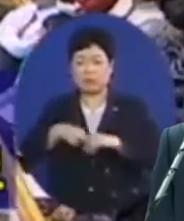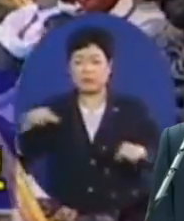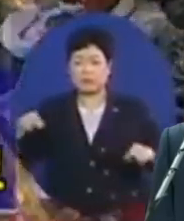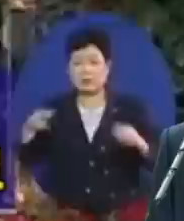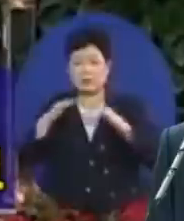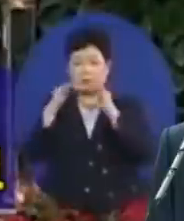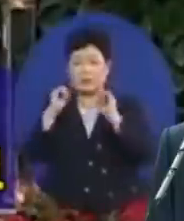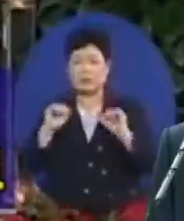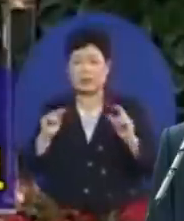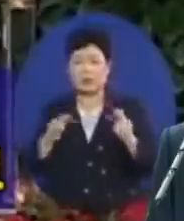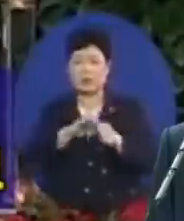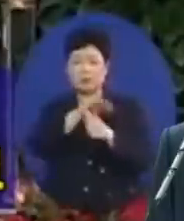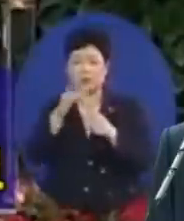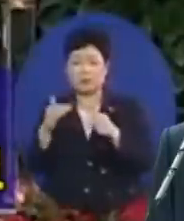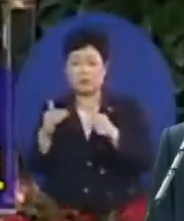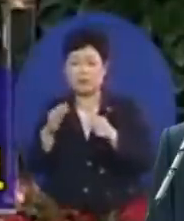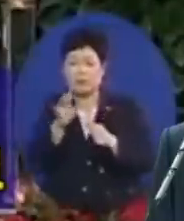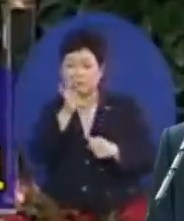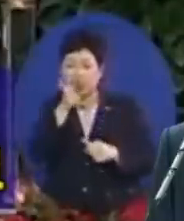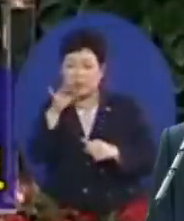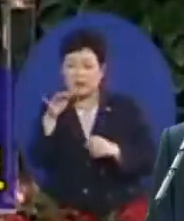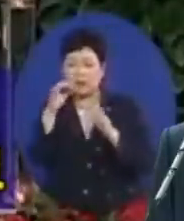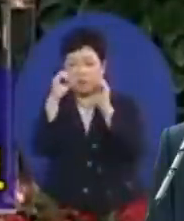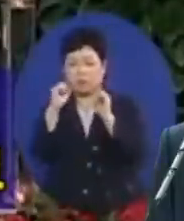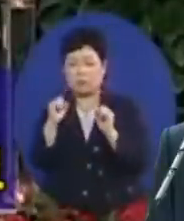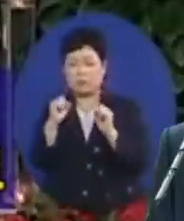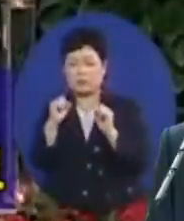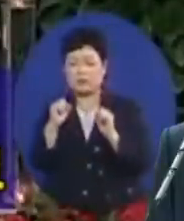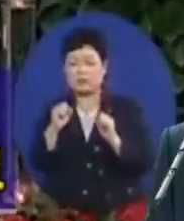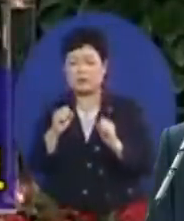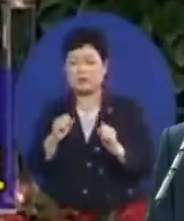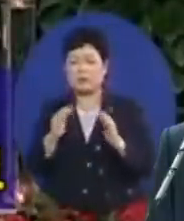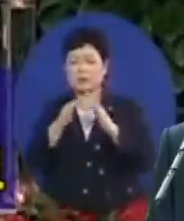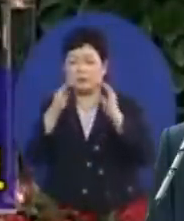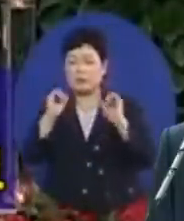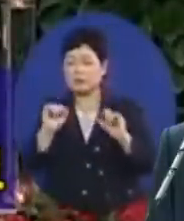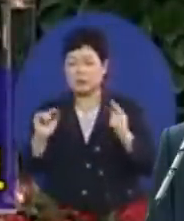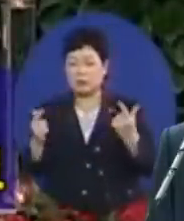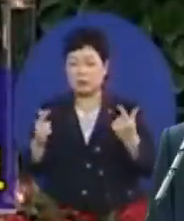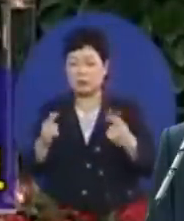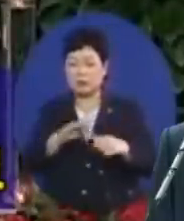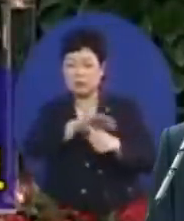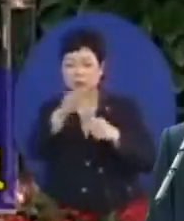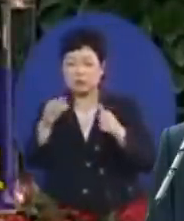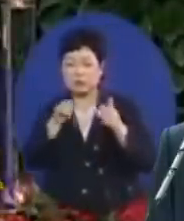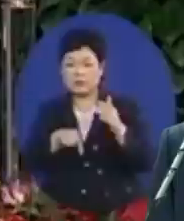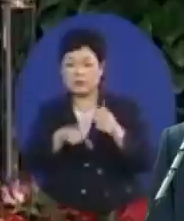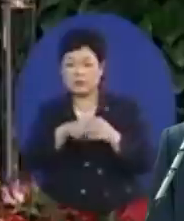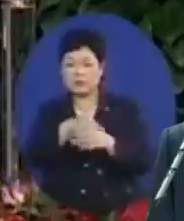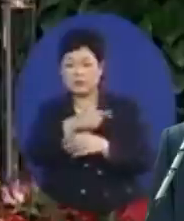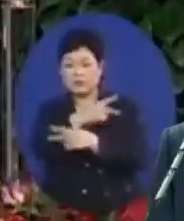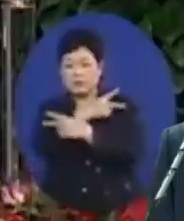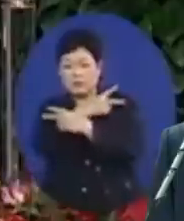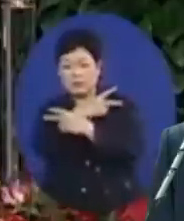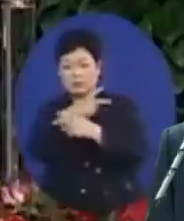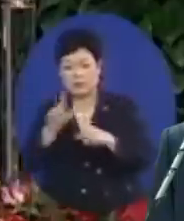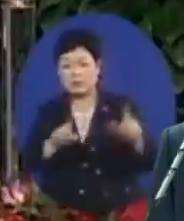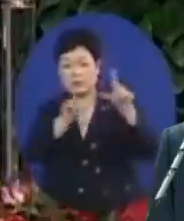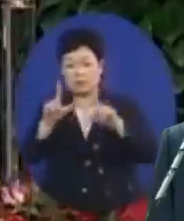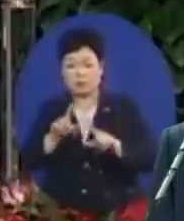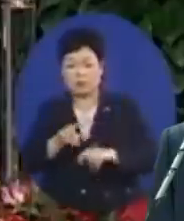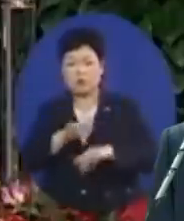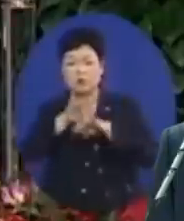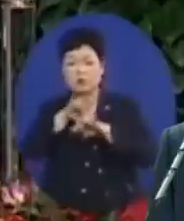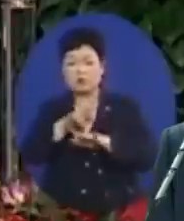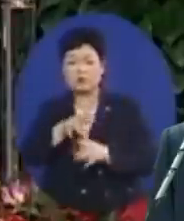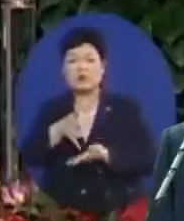집에 거하지도 아니하고 무덤 사이에 거하는지라. 절단 강산이 났지 않습니까? 이제는 완전히 귀신 인격을